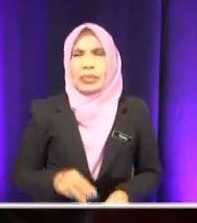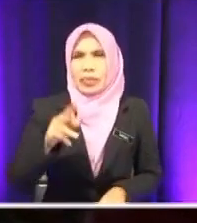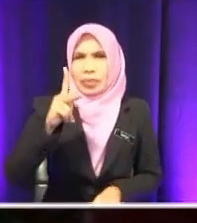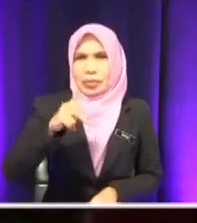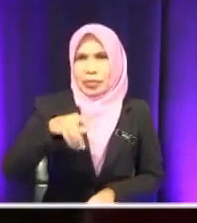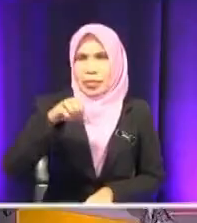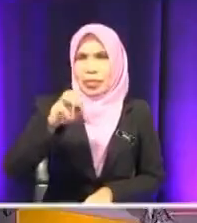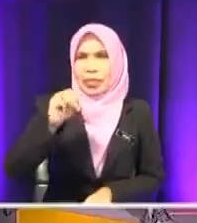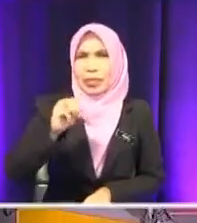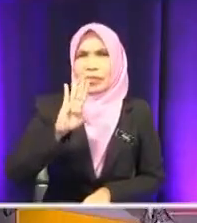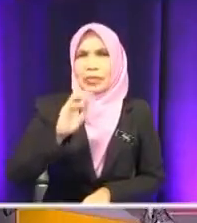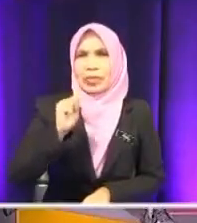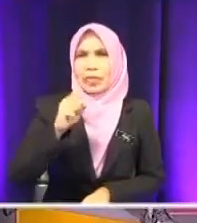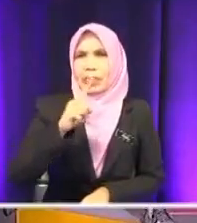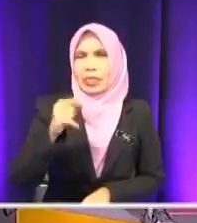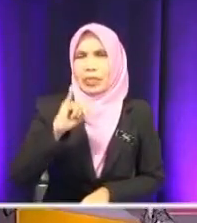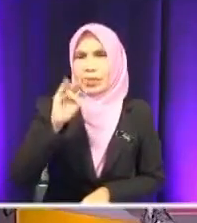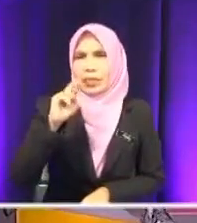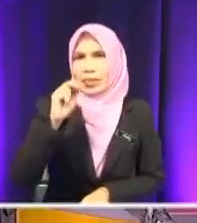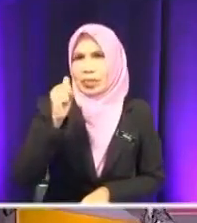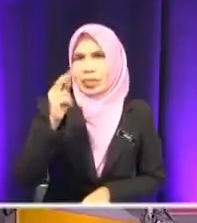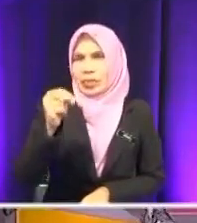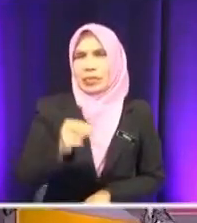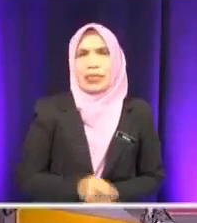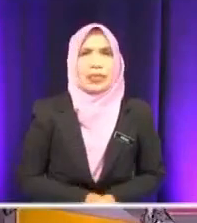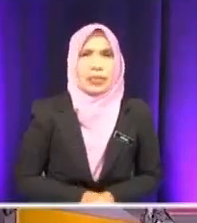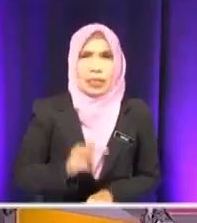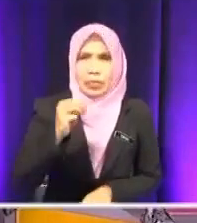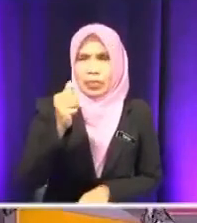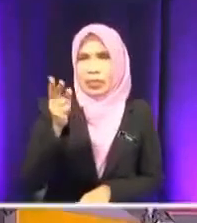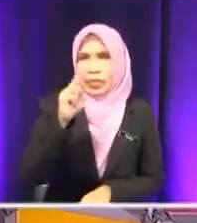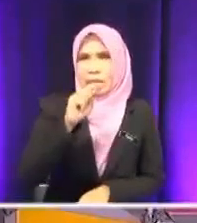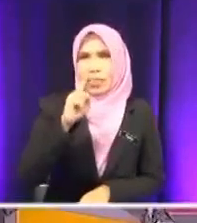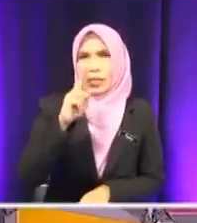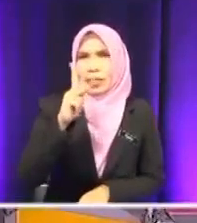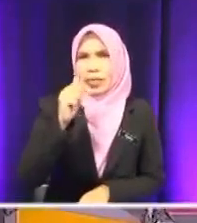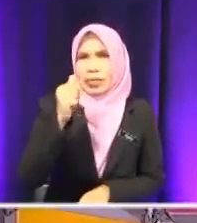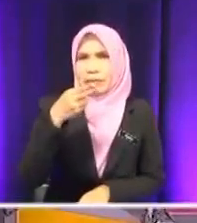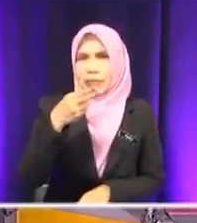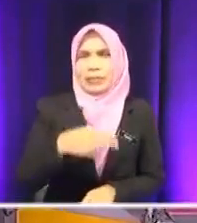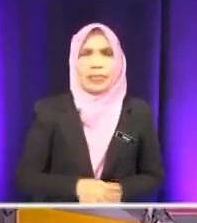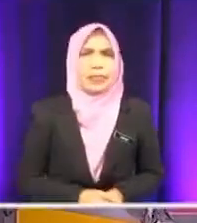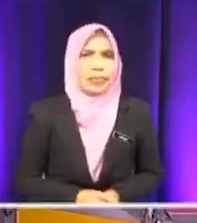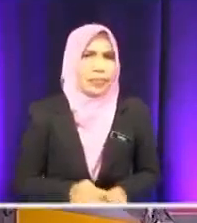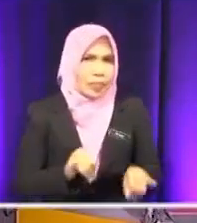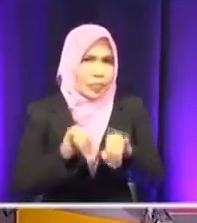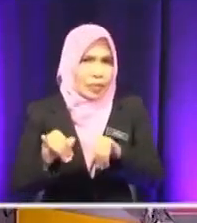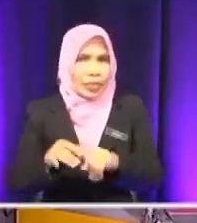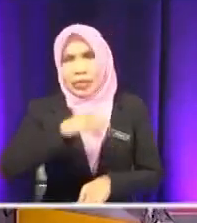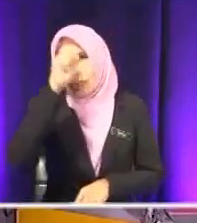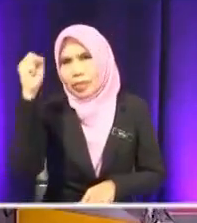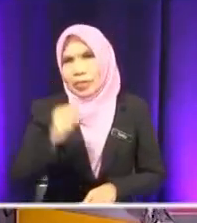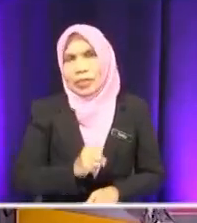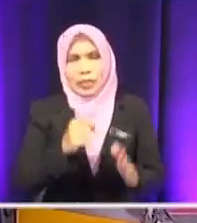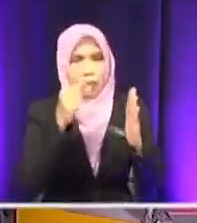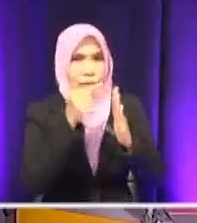seterusnya Oke sekali lagi kepada memilih jika soal dan ada memilih ataupun ditanya yang terbaik di